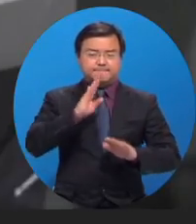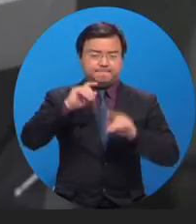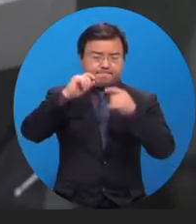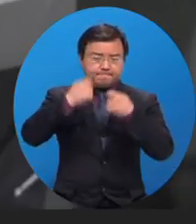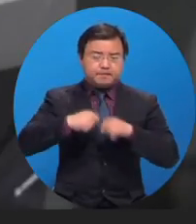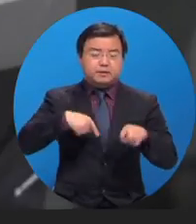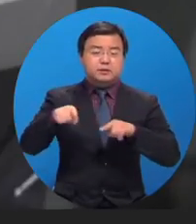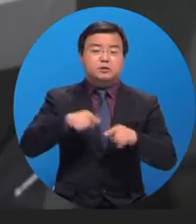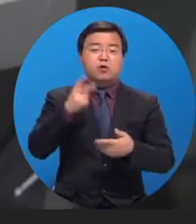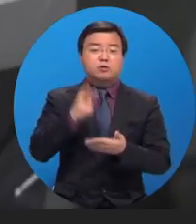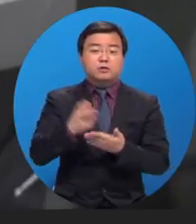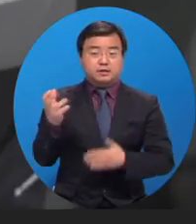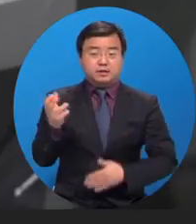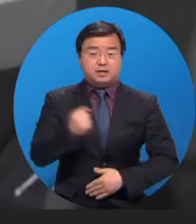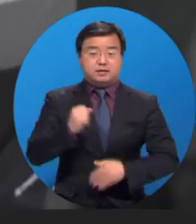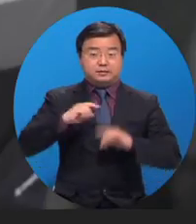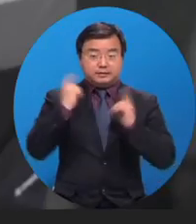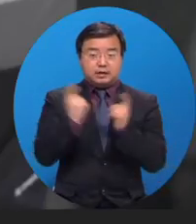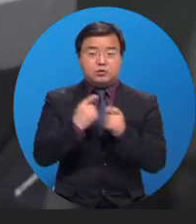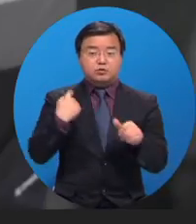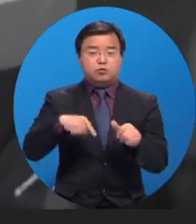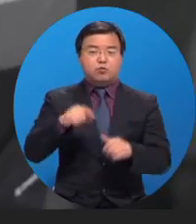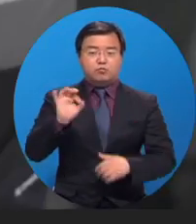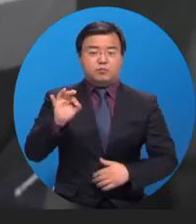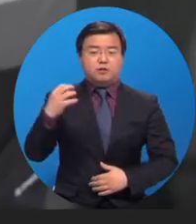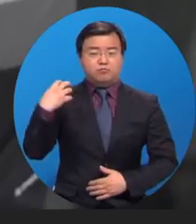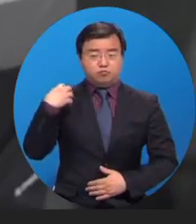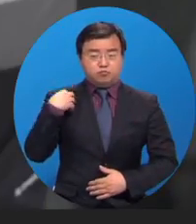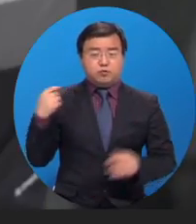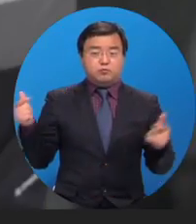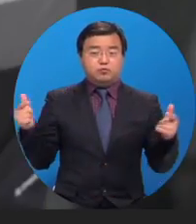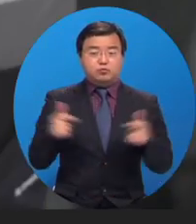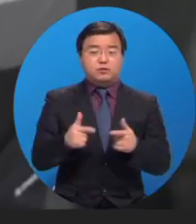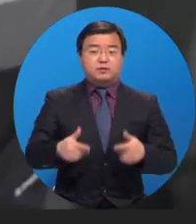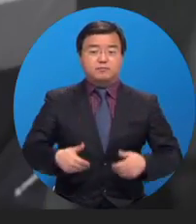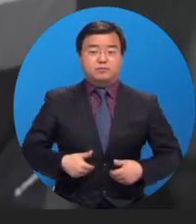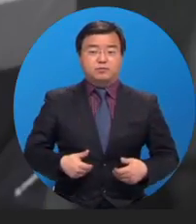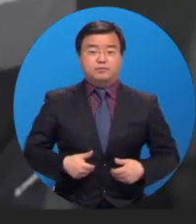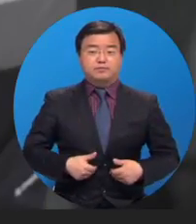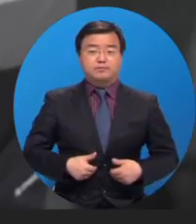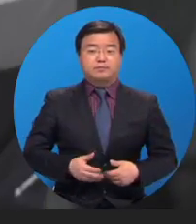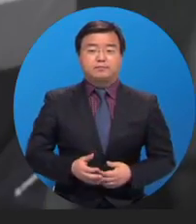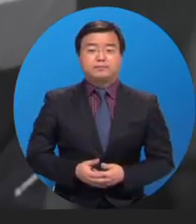학부모들의 사교육비 부담을 줄여 주려는 노력이 필요해 보입니다